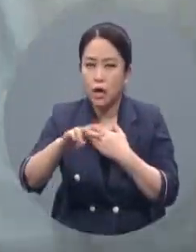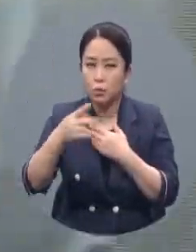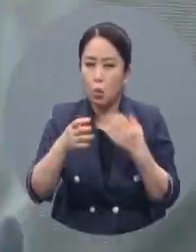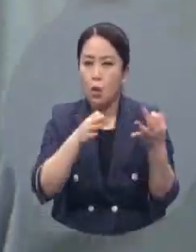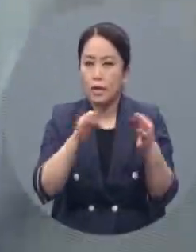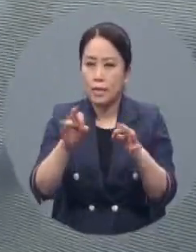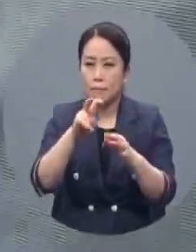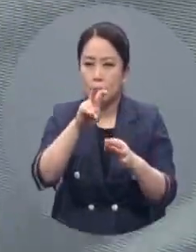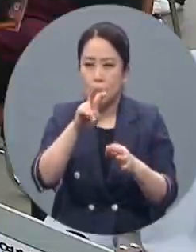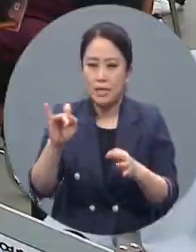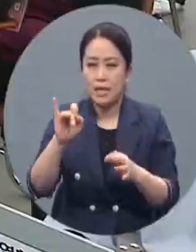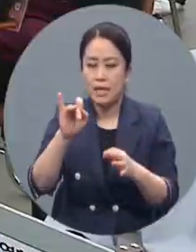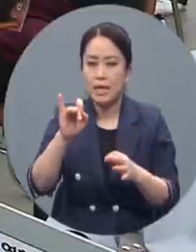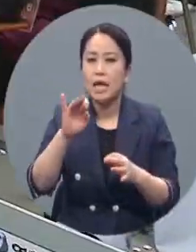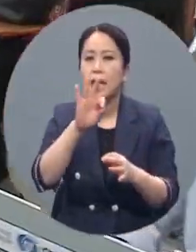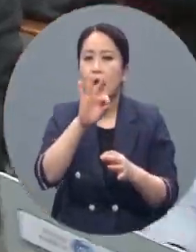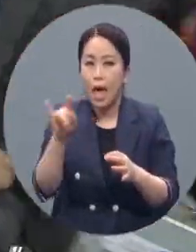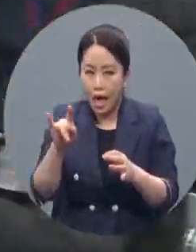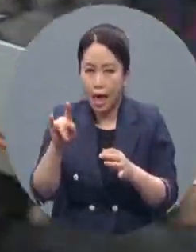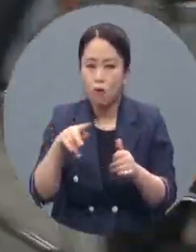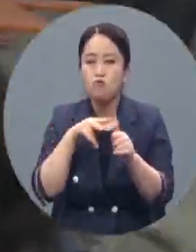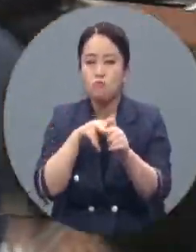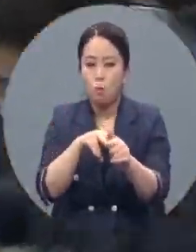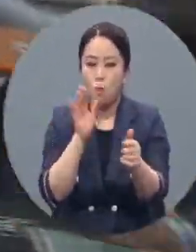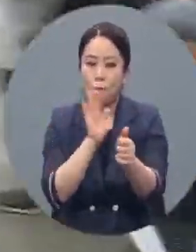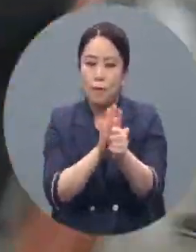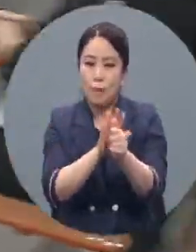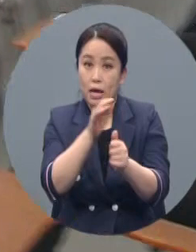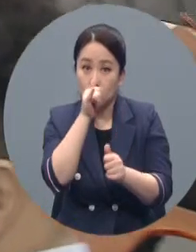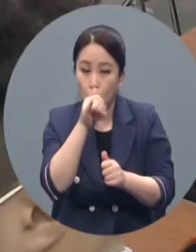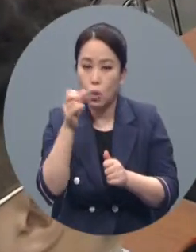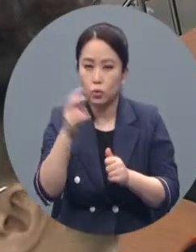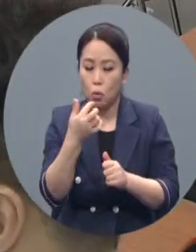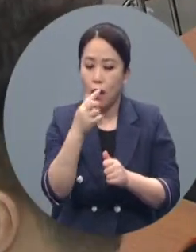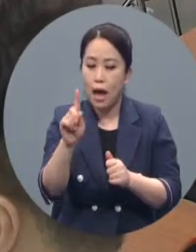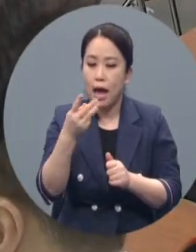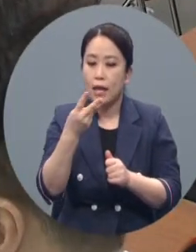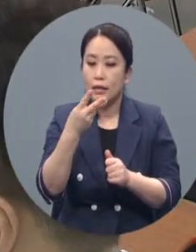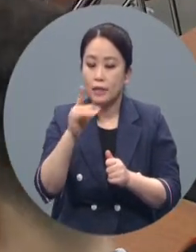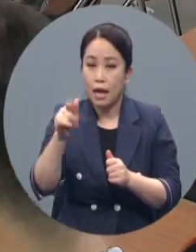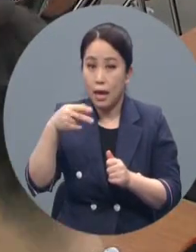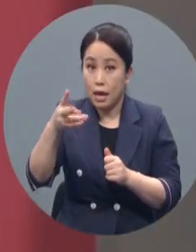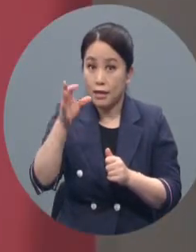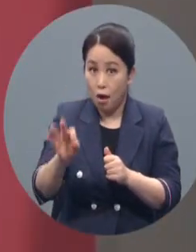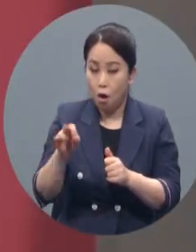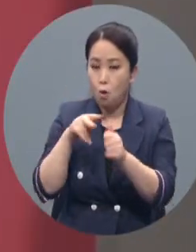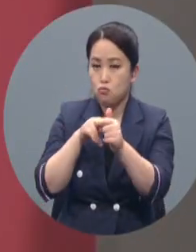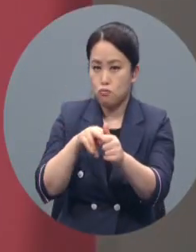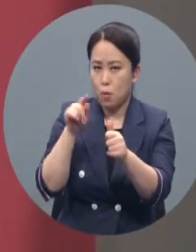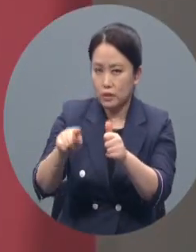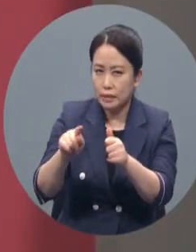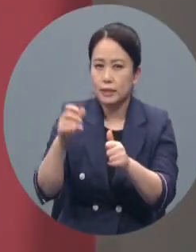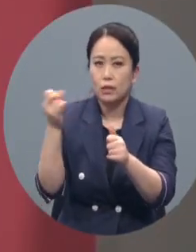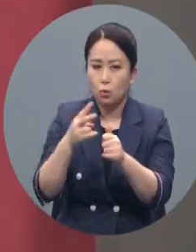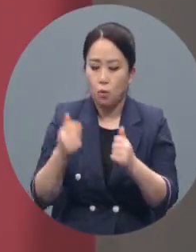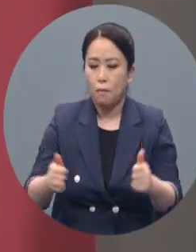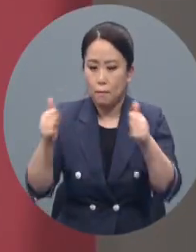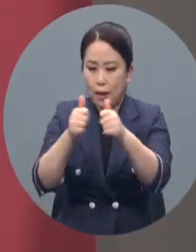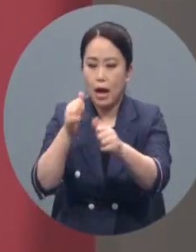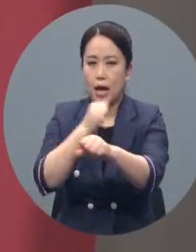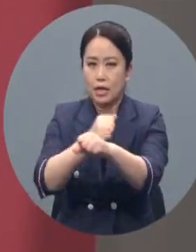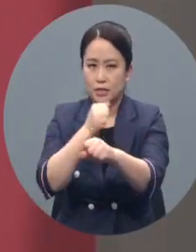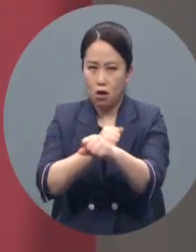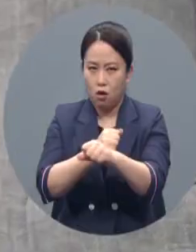곁을 지키고 있고, 직접 후보로 나선 해운대 갑의 하태경 의원은 8강에 진출해 당내 입지를 키워가고